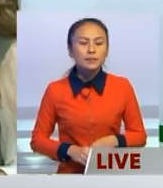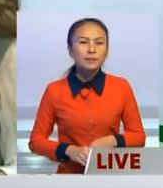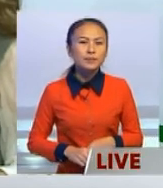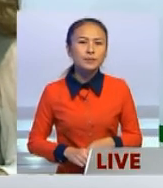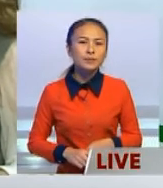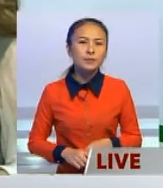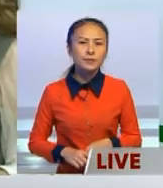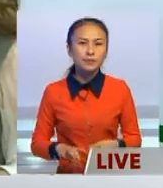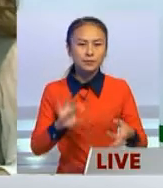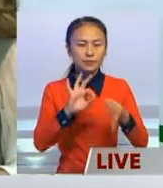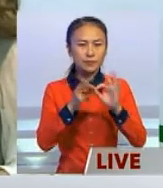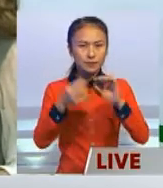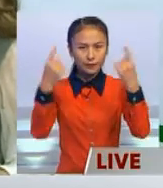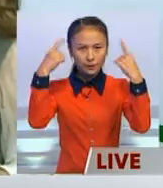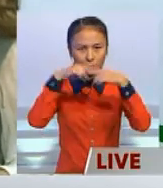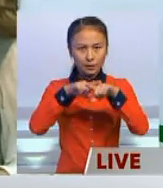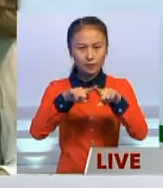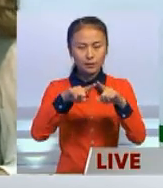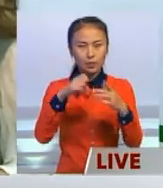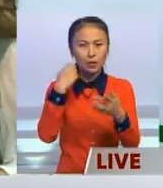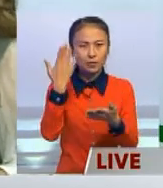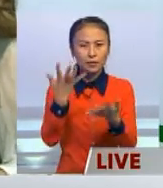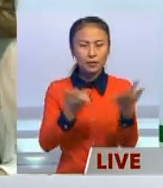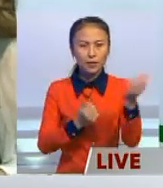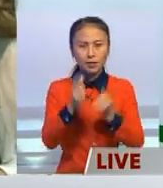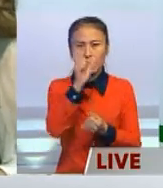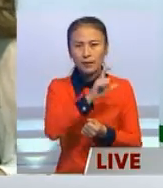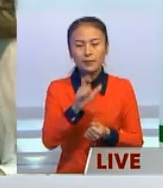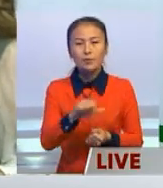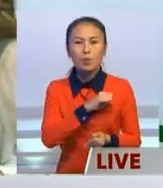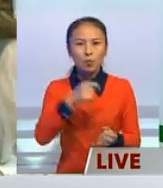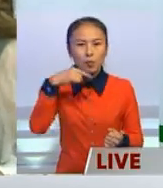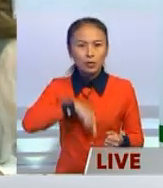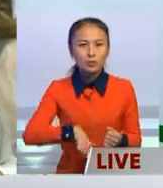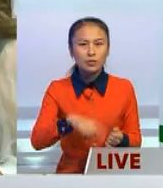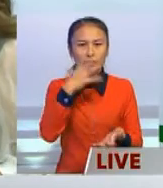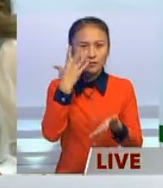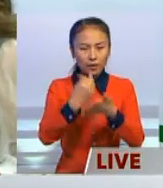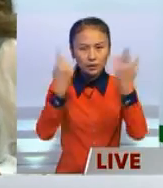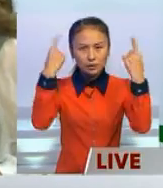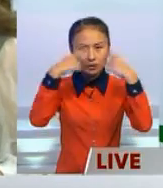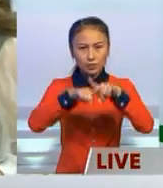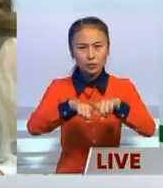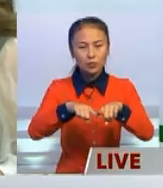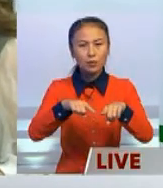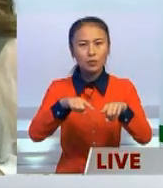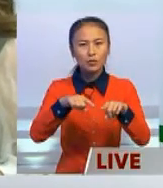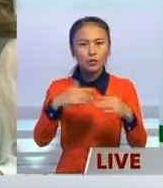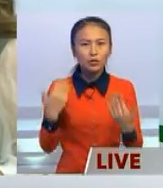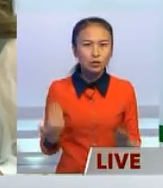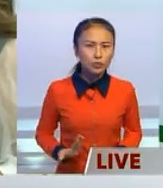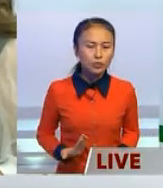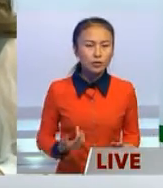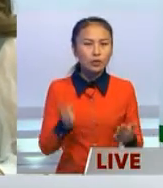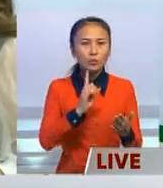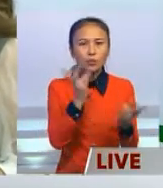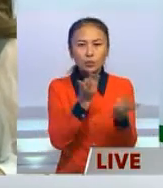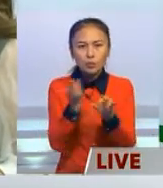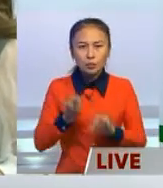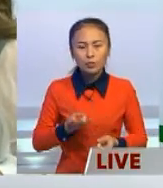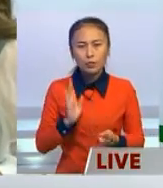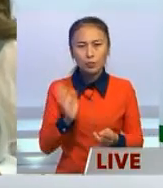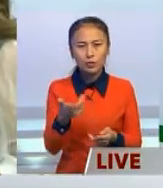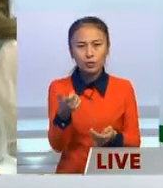технология тұрғысынан енді технология бар, контент барғаннан кейін адамдардың бойында әрине осы технологиялардың өзінің өміріне, өзінің қажеттілігіне